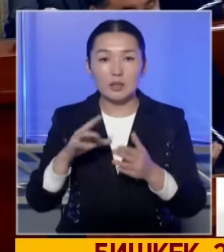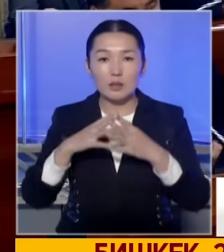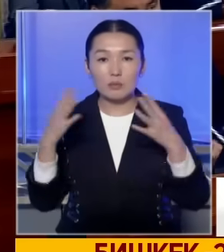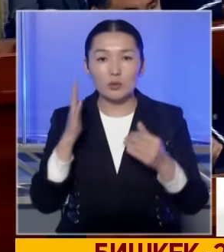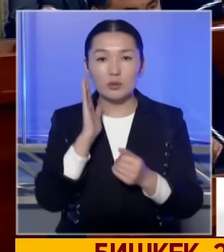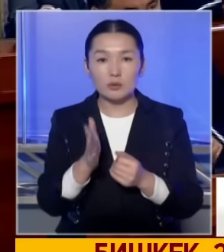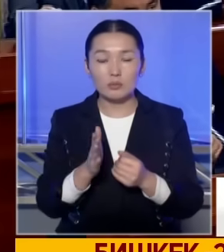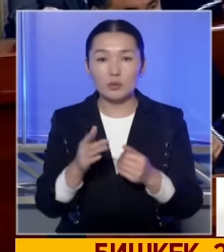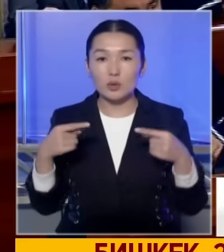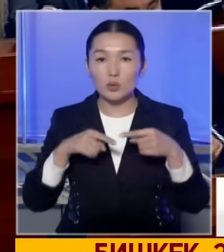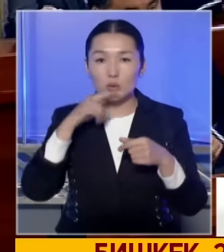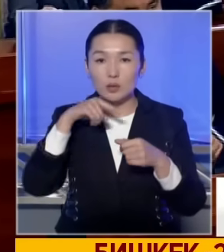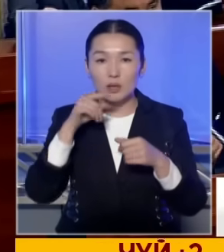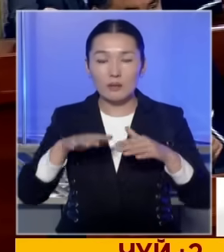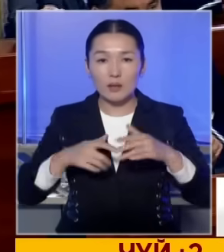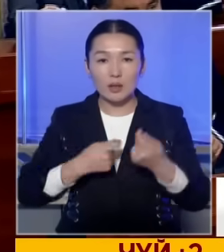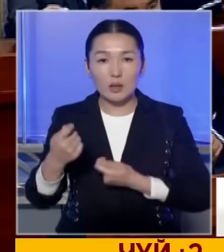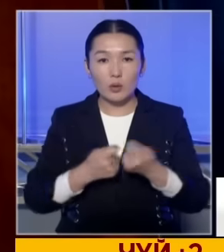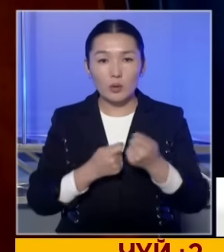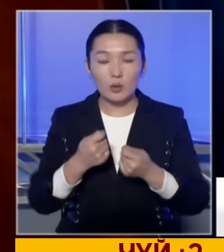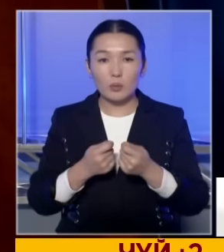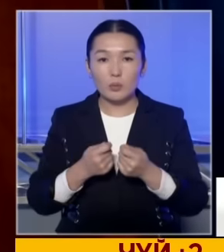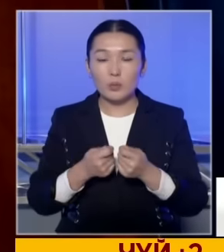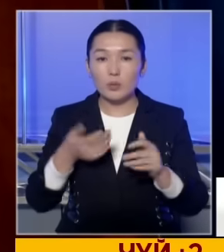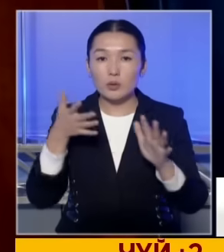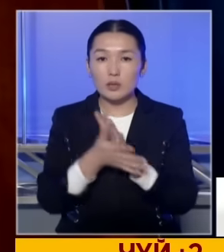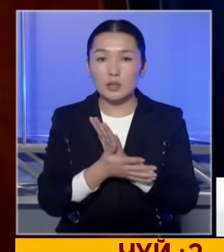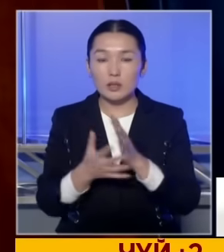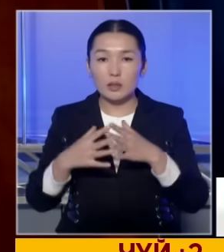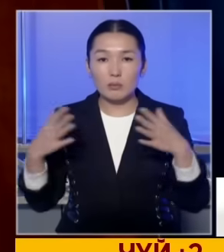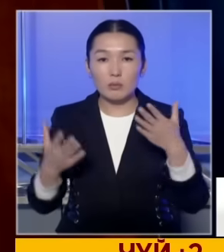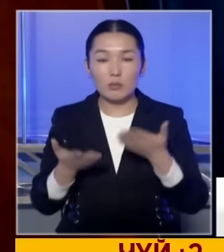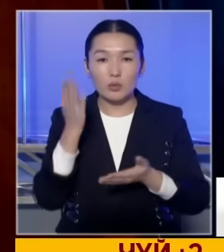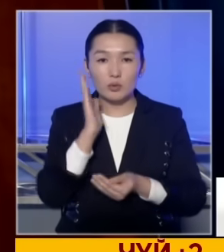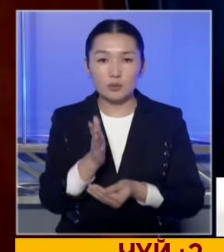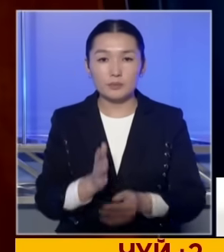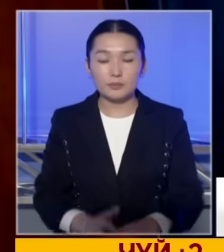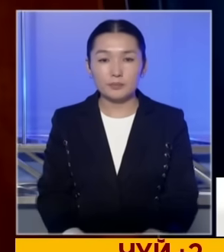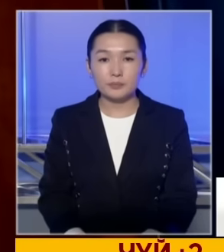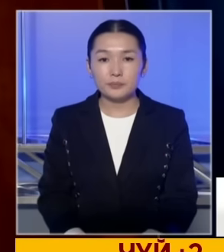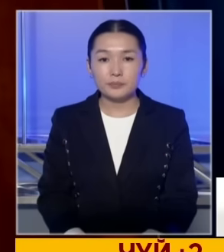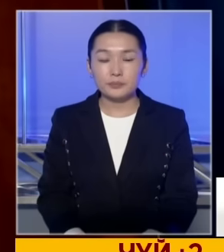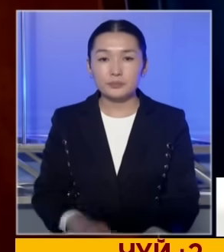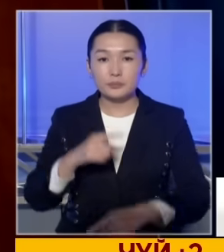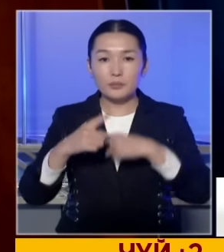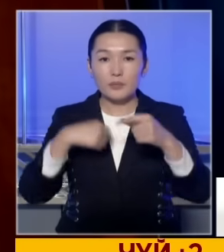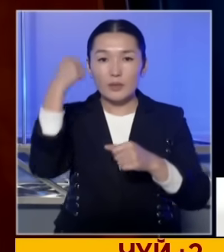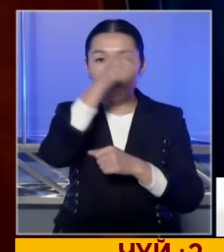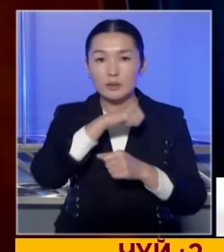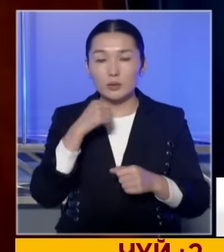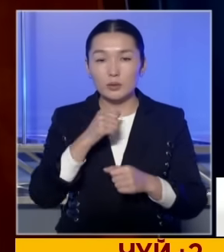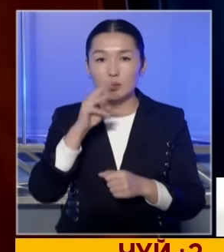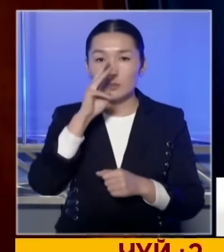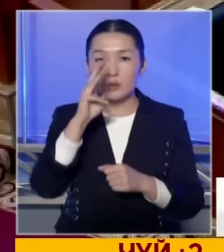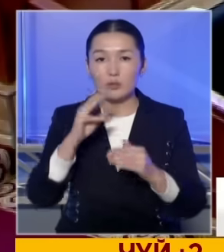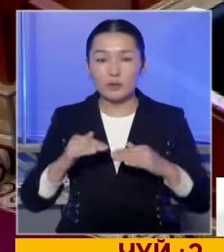болжолдонуп жатат. Тагыраак айтканда өкмөт чыгашадан кирешенин көп болорун убадалады. Эмдиги жылга кайсыл тармактарда айлыкты көтөрүүнү сиз